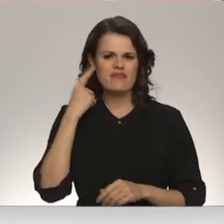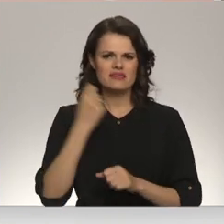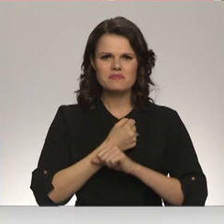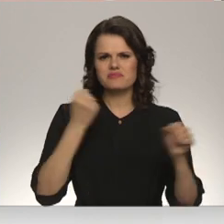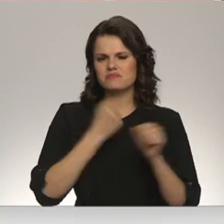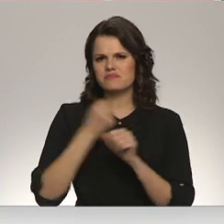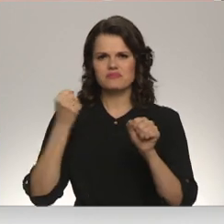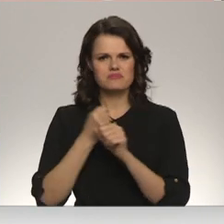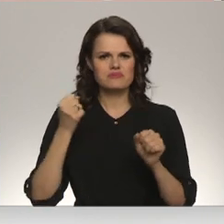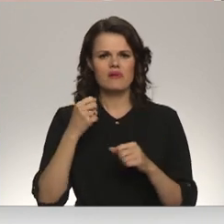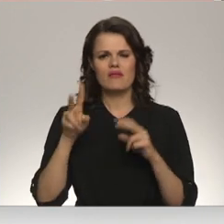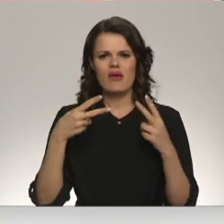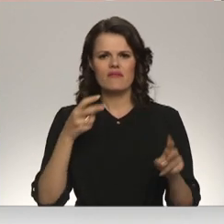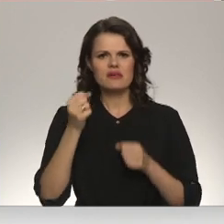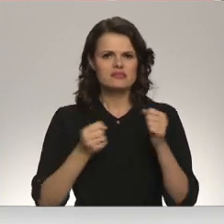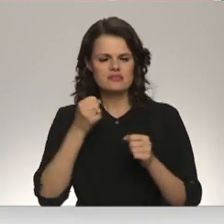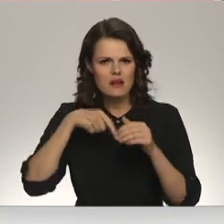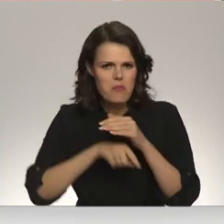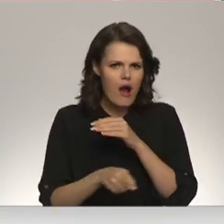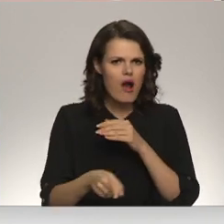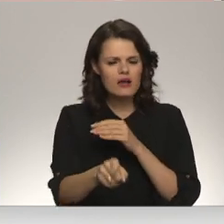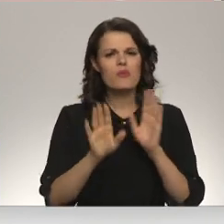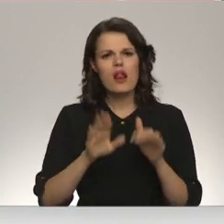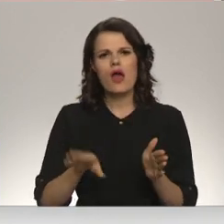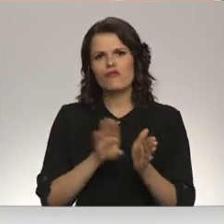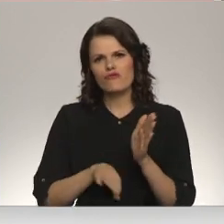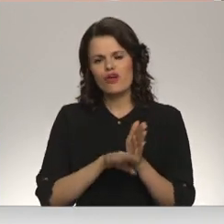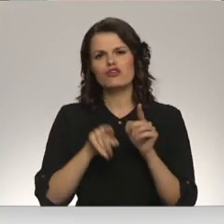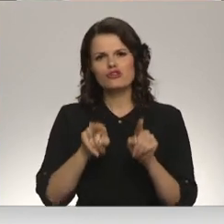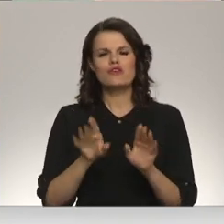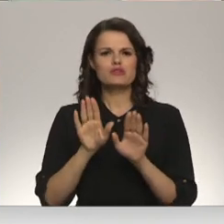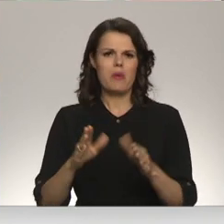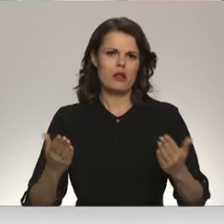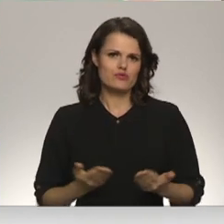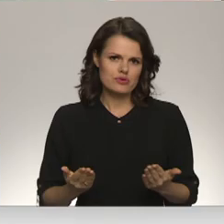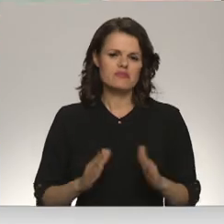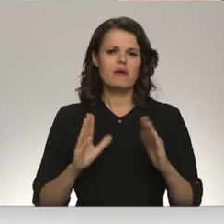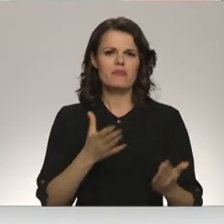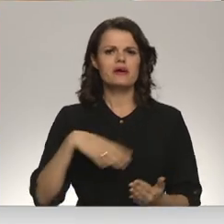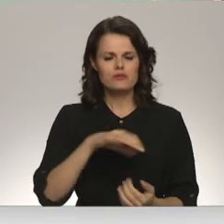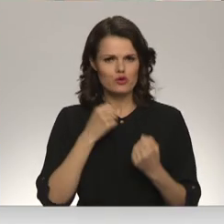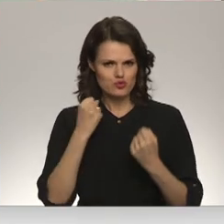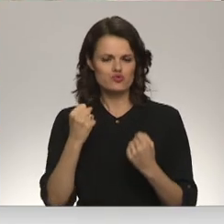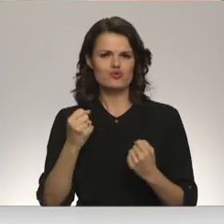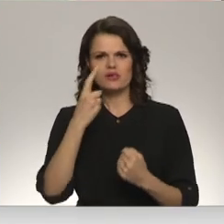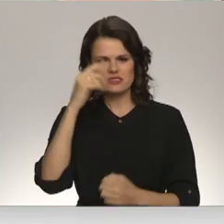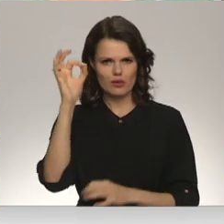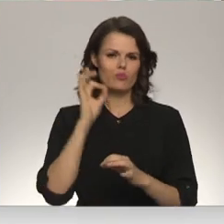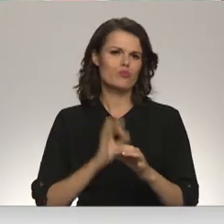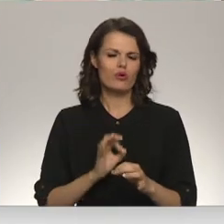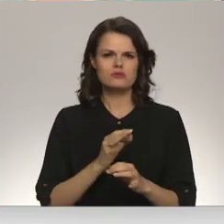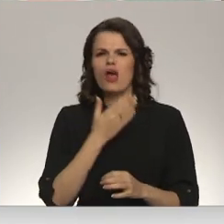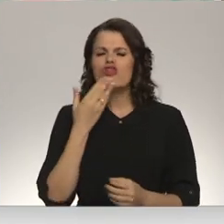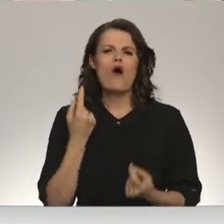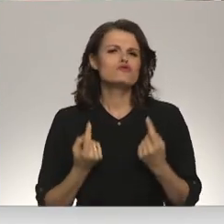sprādzienus, neskraidītu pa tiem pagrabiem, lai viņš vienkārši paliktu dzīves. Bet mēs turēsimies un 100% nav ne